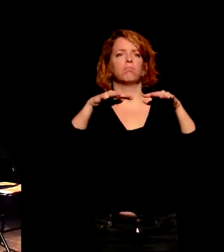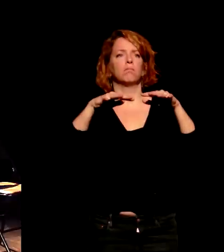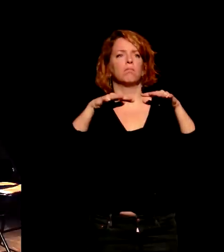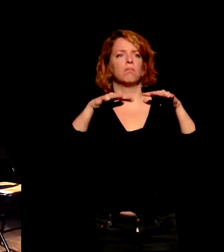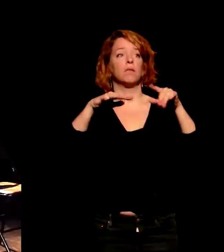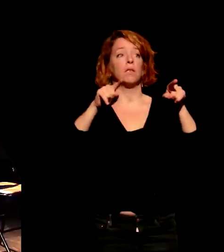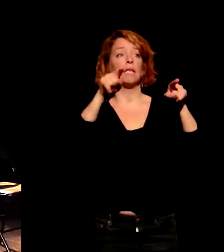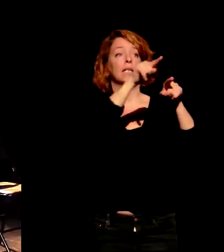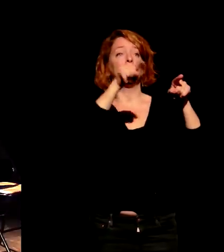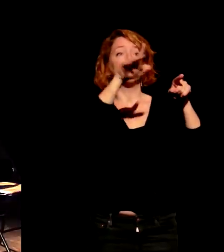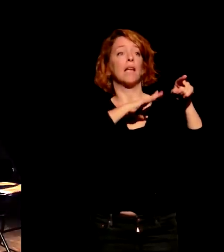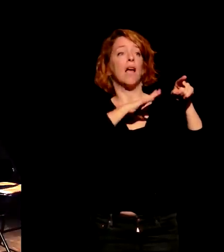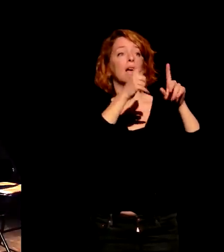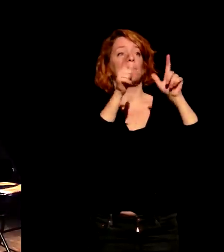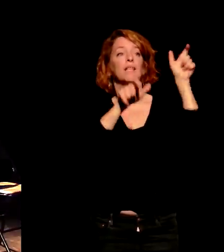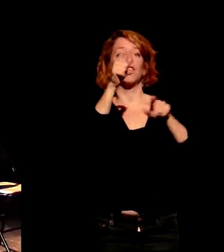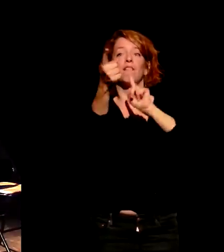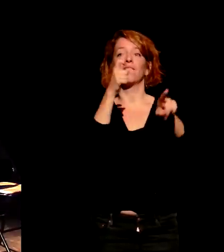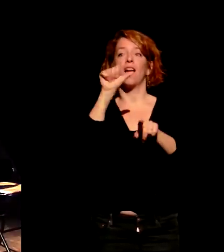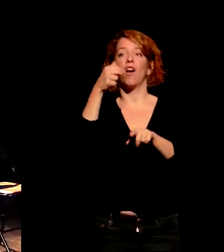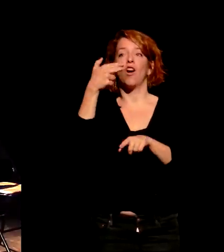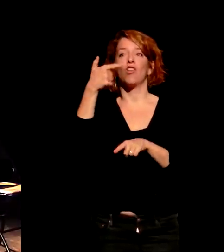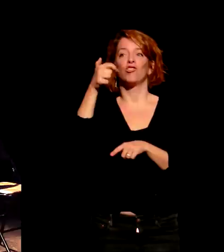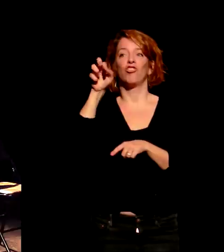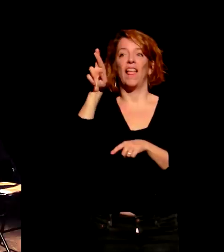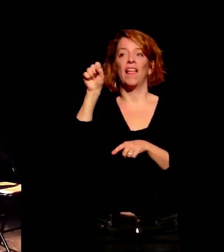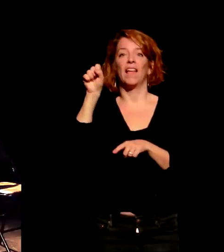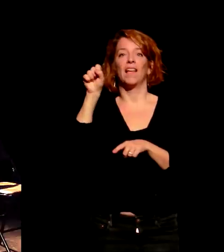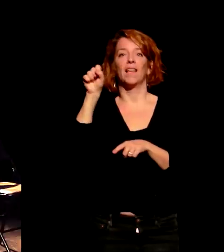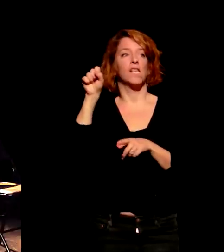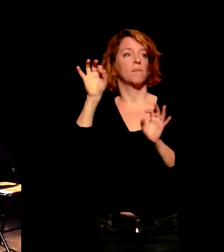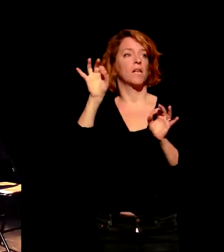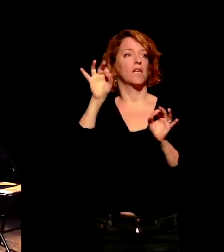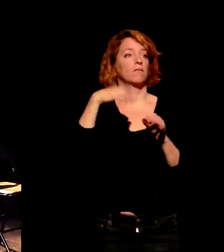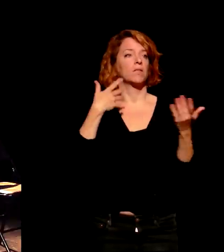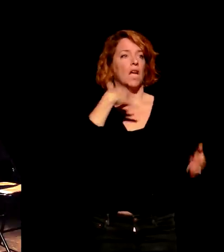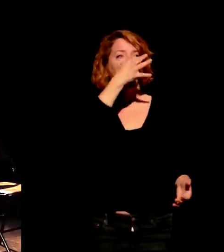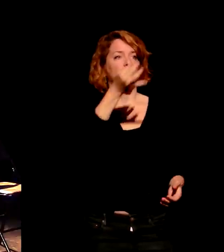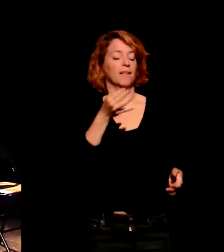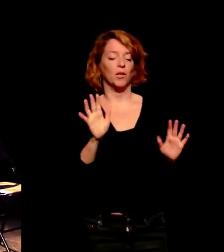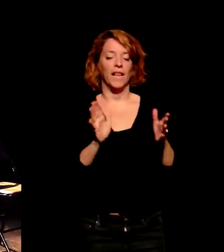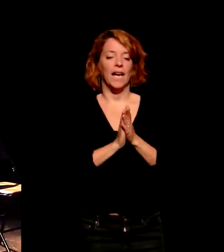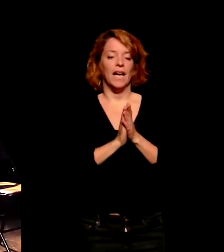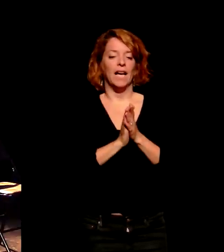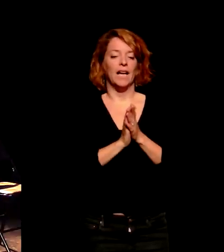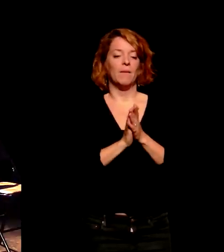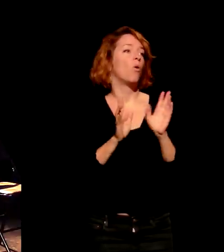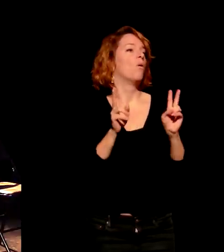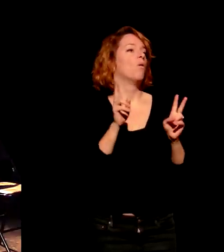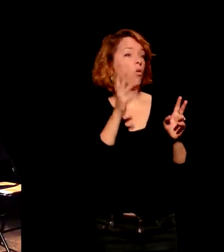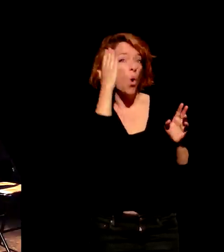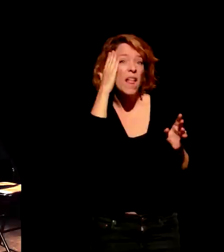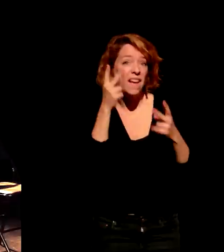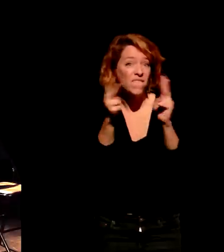angevins dans la salle. Non plus. C'est raté ce soir, hein, aujourd'hui. Bon, je pense qu'il faut... Des gens qui connaissent un peu